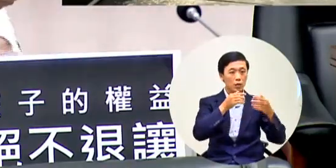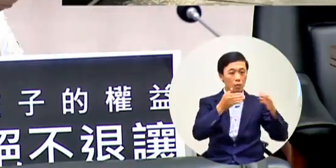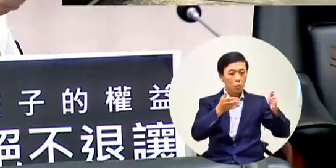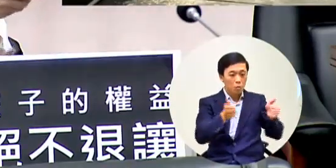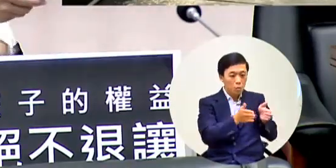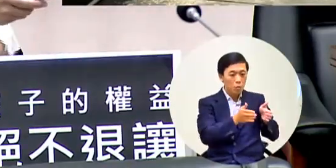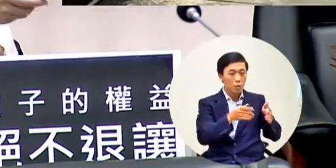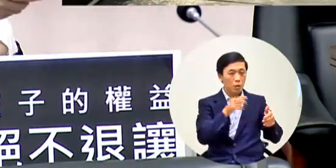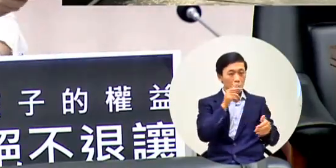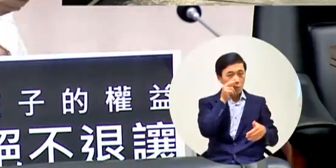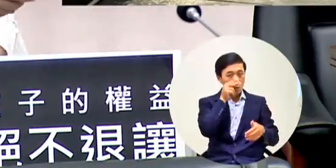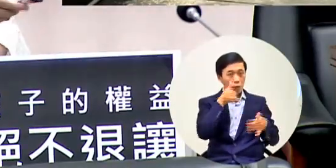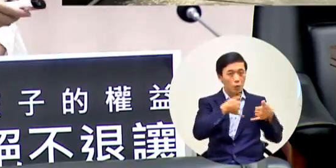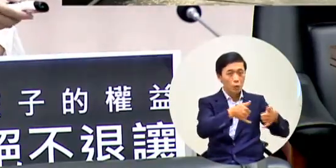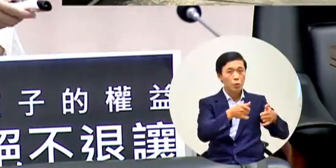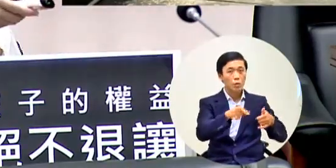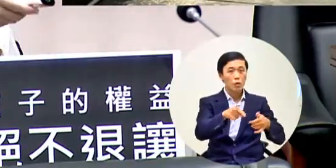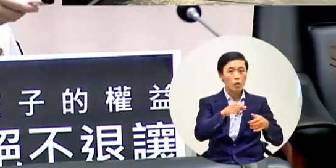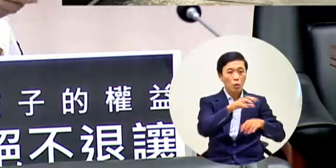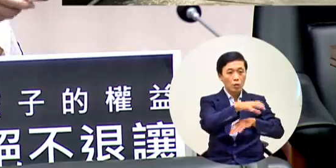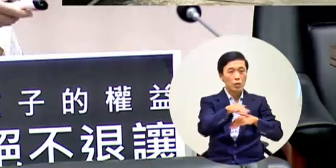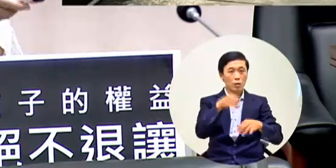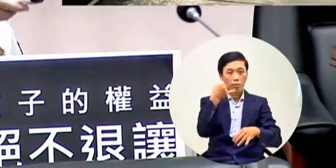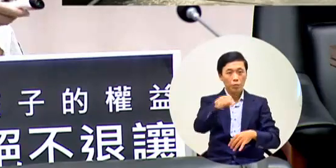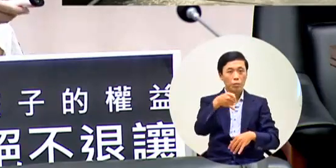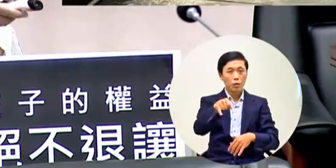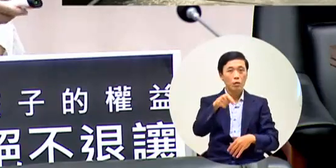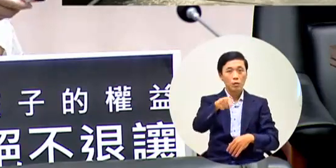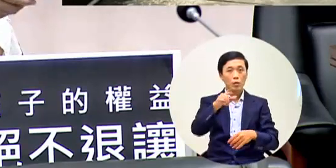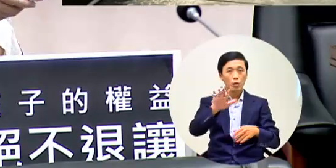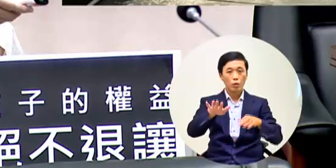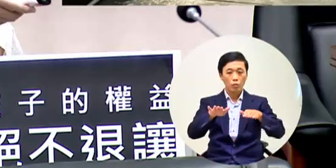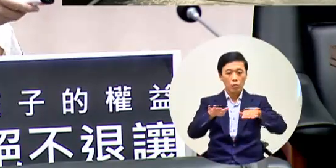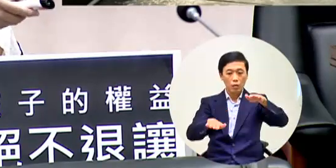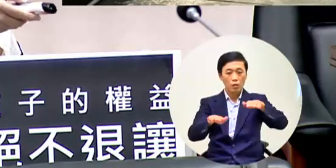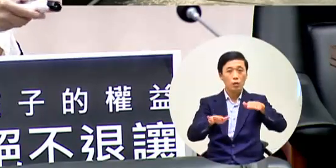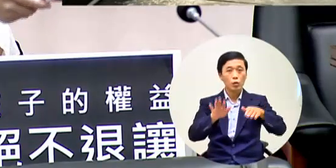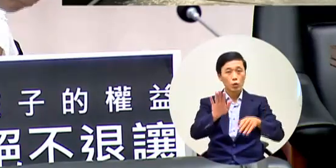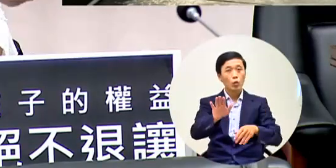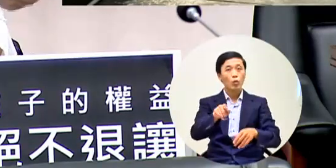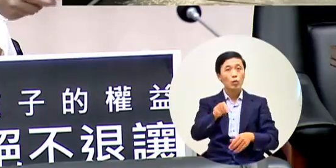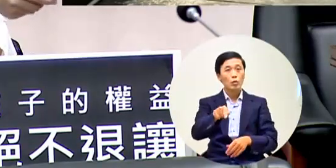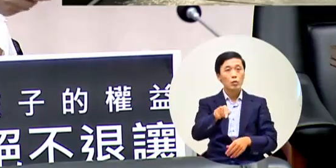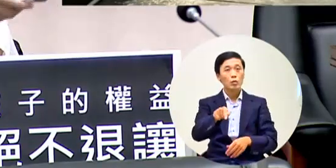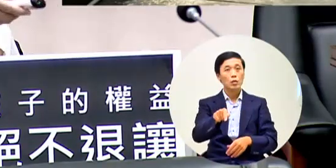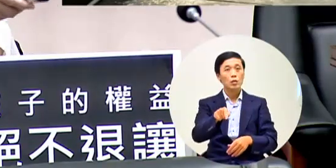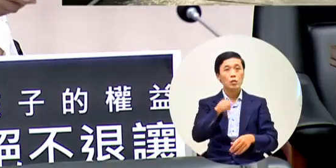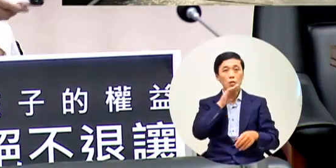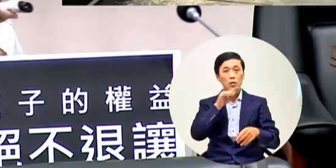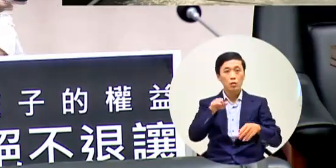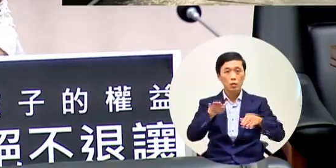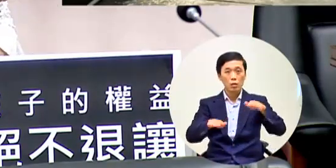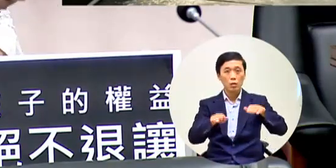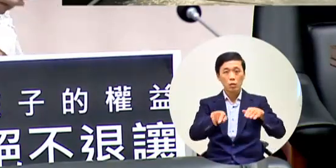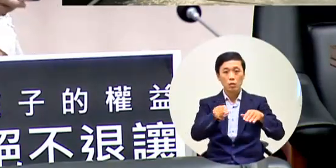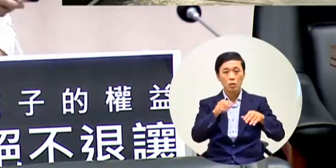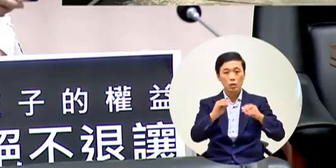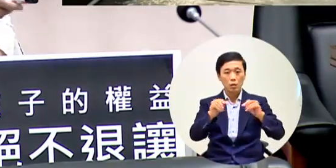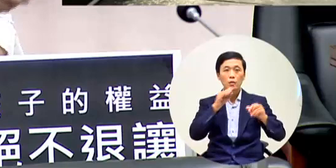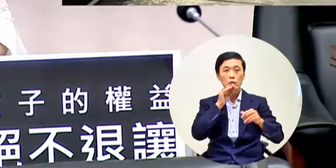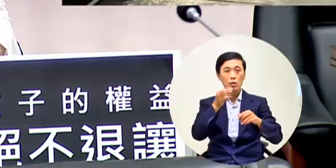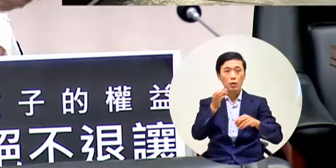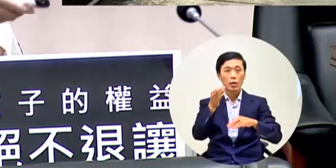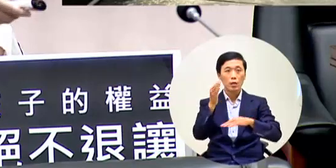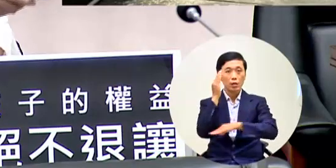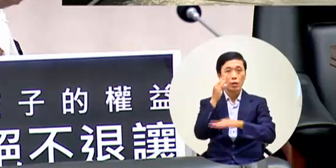已，环境不是盖好啦齁。那他的这个地方有一个高低差，那因为高低差这个地方是财政局的，这个地方是铁路